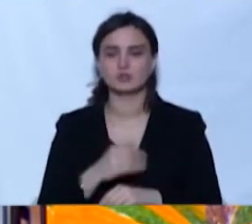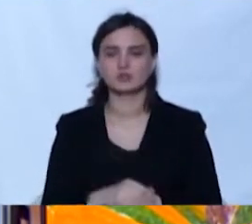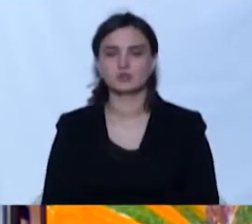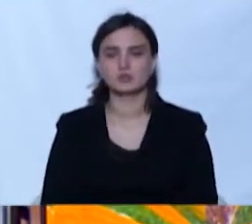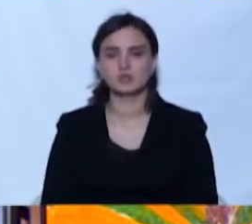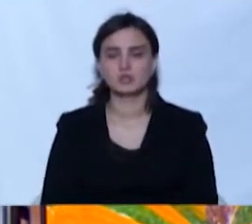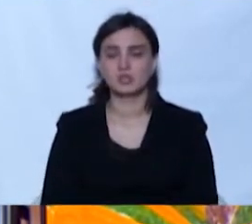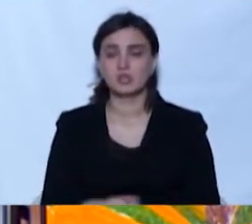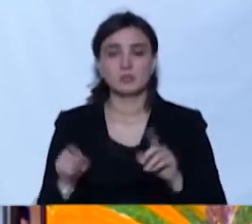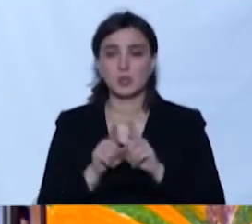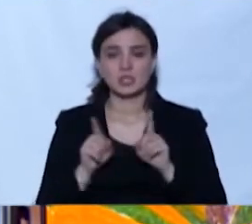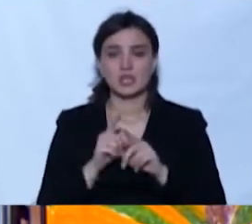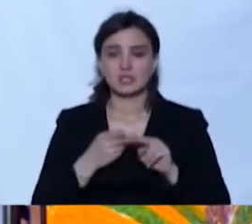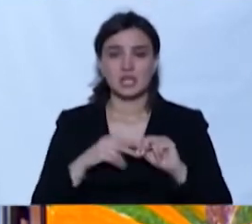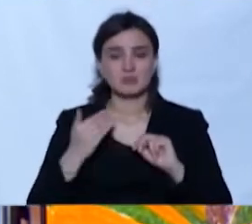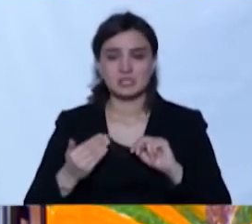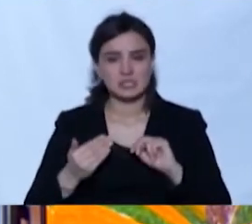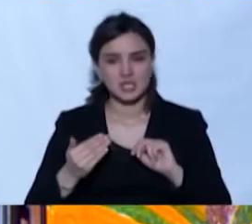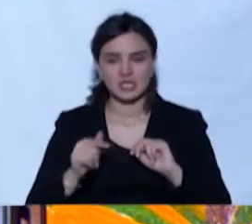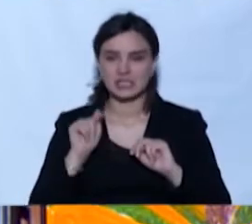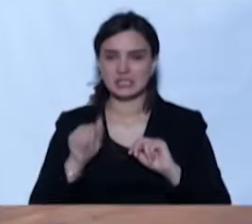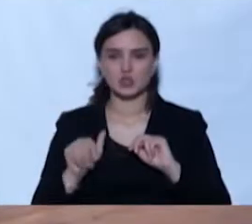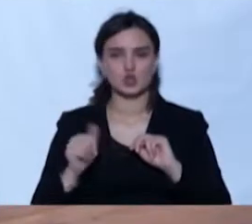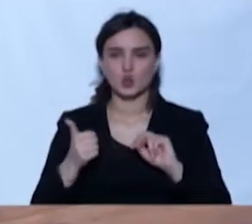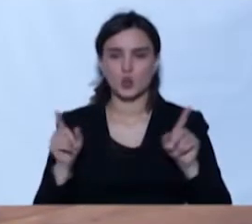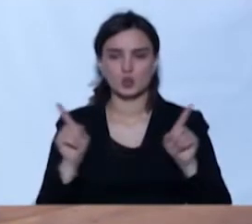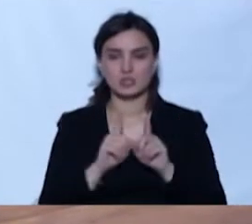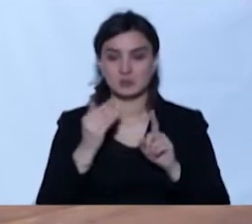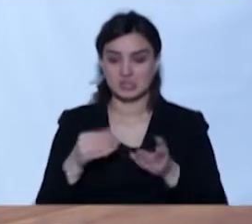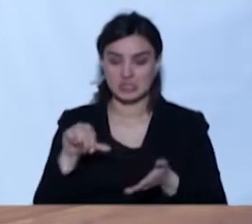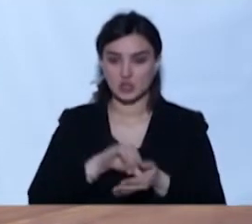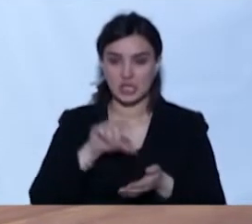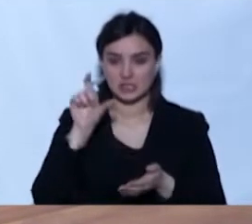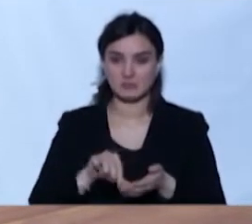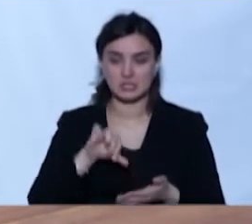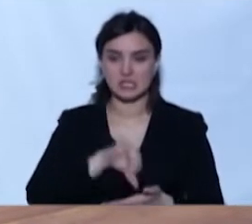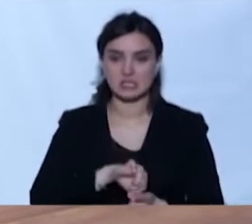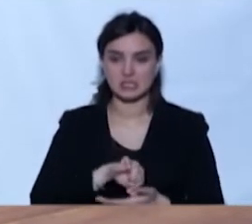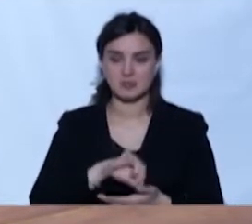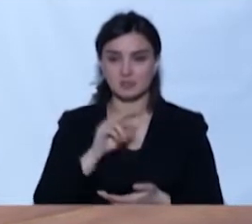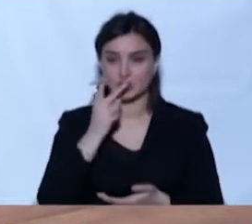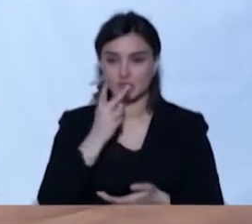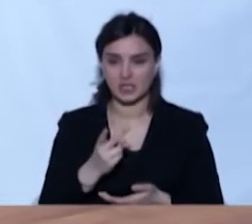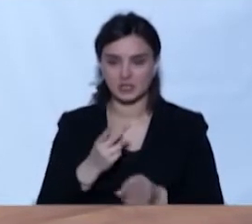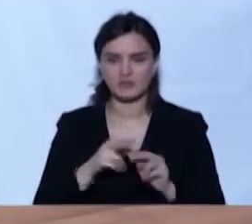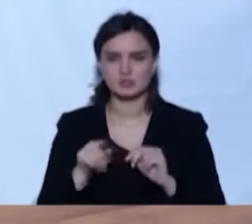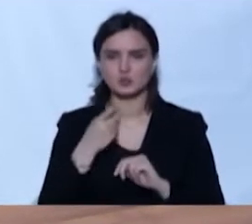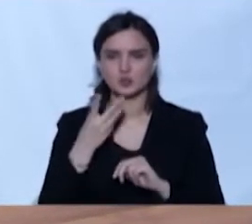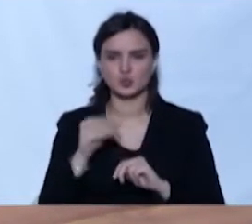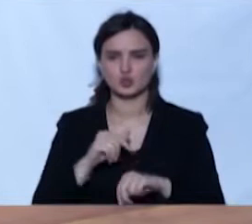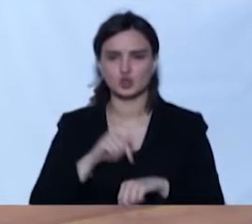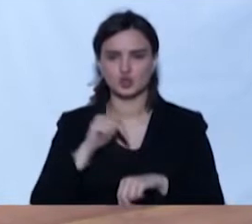მიუხედავად ამისა, ის როგორც კი მის წინაშე ადამიანი წარსდგება და შეხედავს, იმ წუთში გრძნობს, რომ რაღაცა